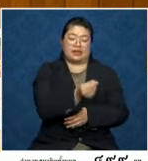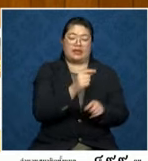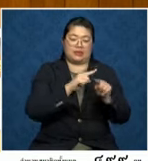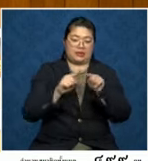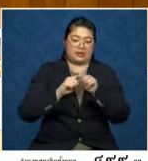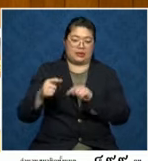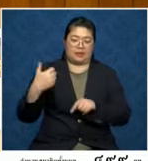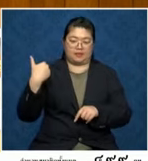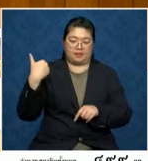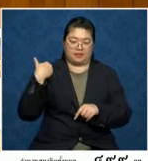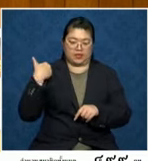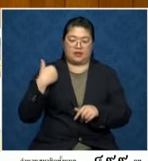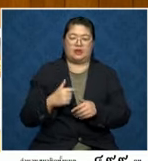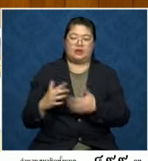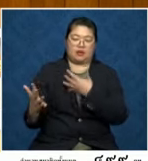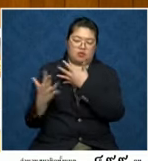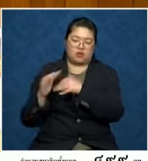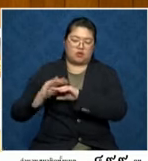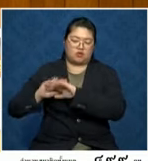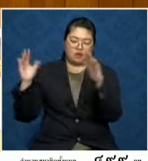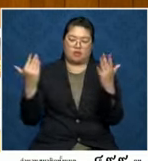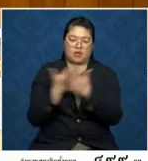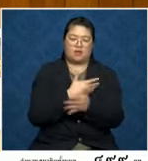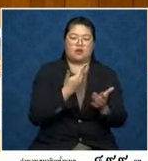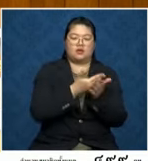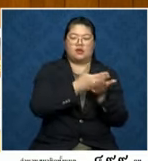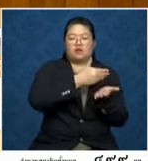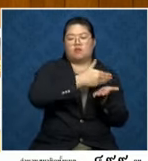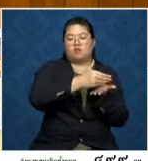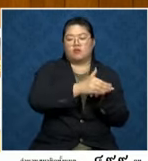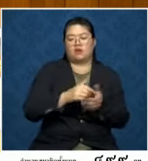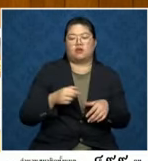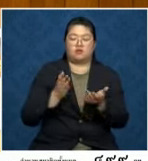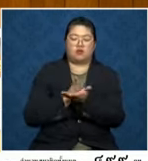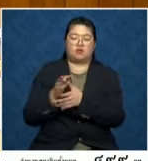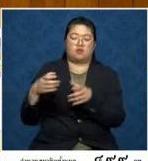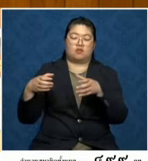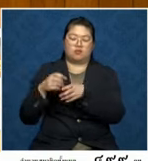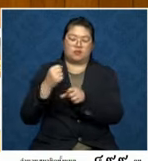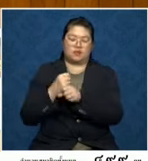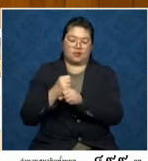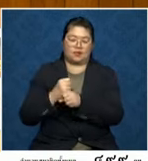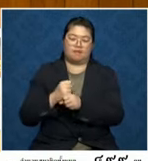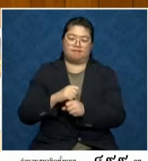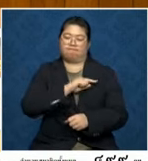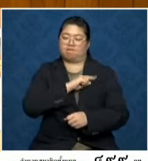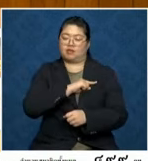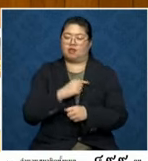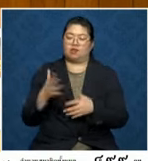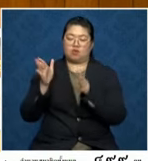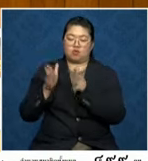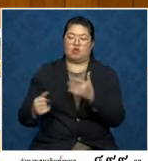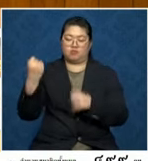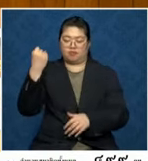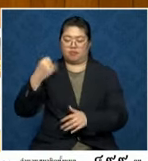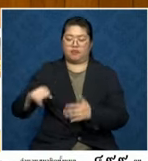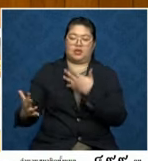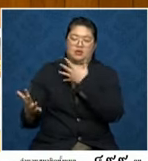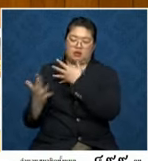นที่คดีอาญาออกไปแล้วเร่งรัดให้หน่วยงานที่เกี่ยวข้องปล่อยตัวผู้ต้องโทษจำ